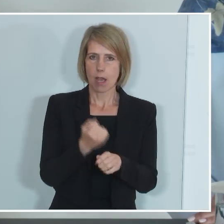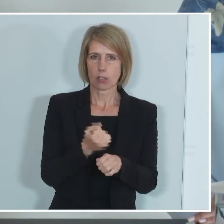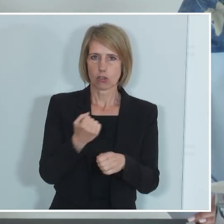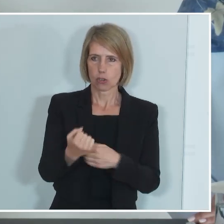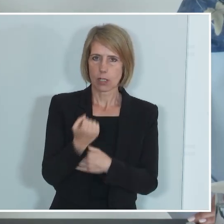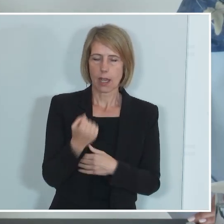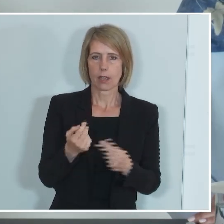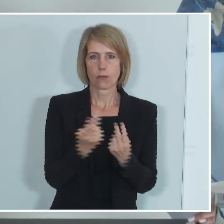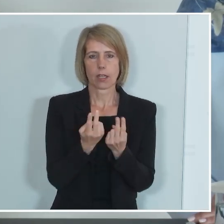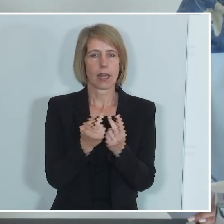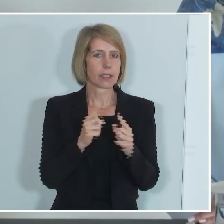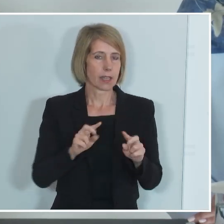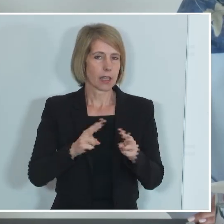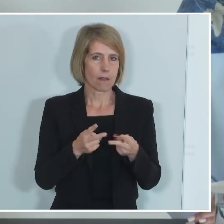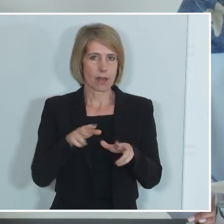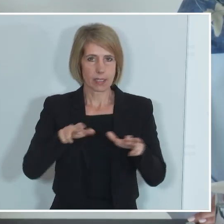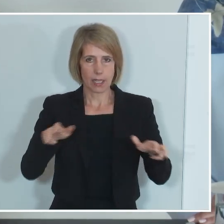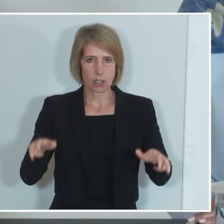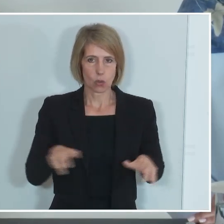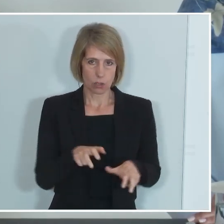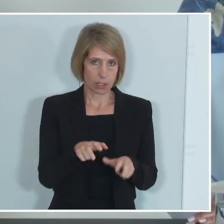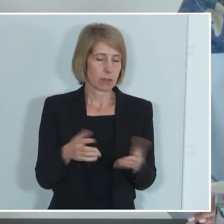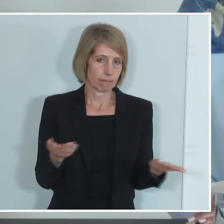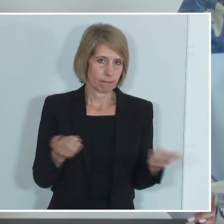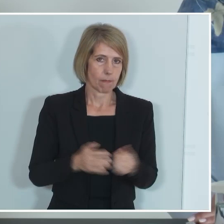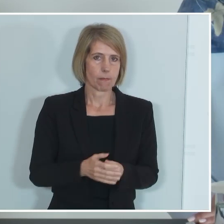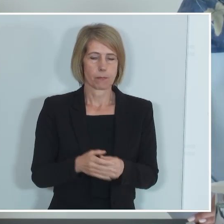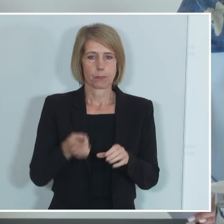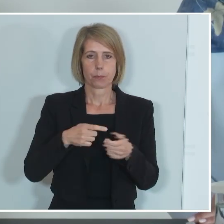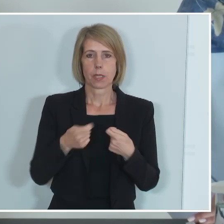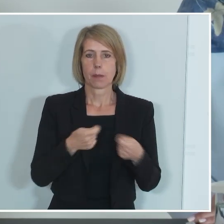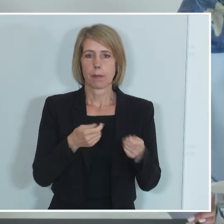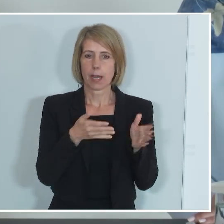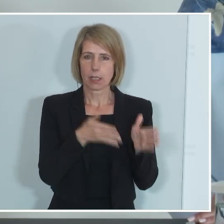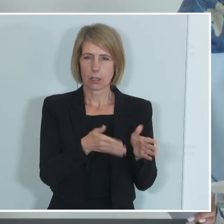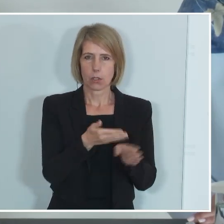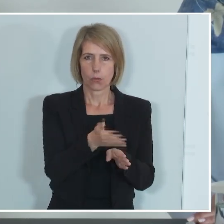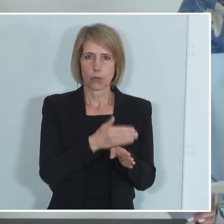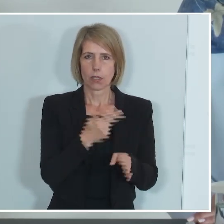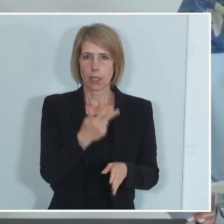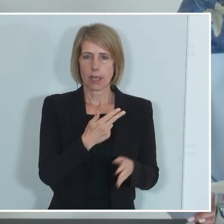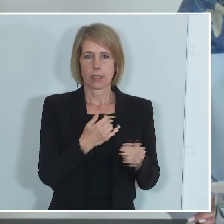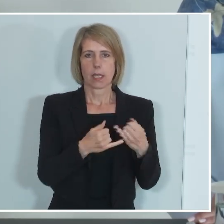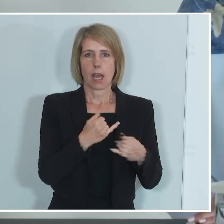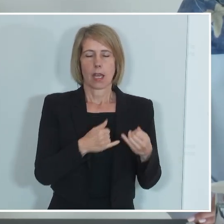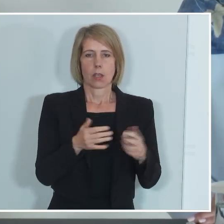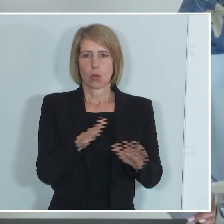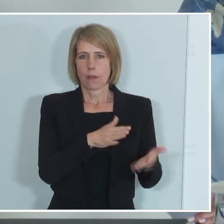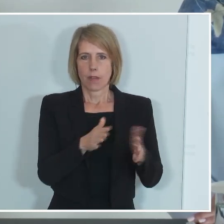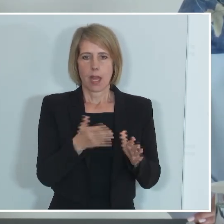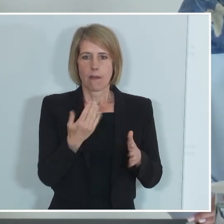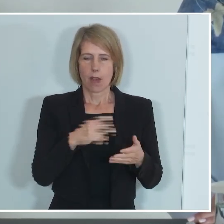anderen Weltregionen. Der Binnenmarkt wurde vor jetzt ungefähr 30 Jahren, gut 30 Jahren